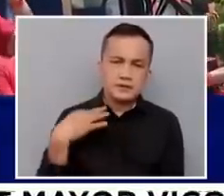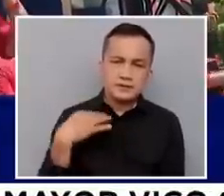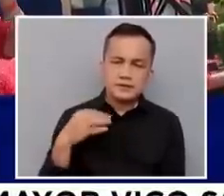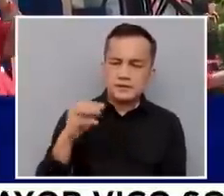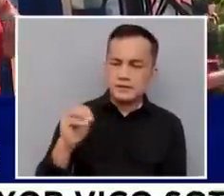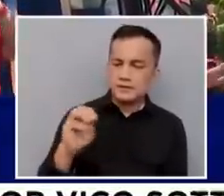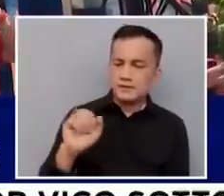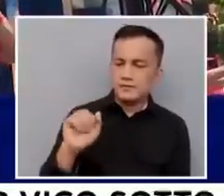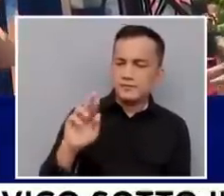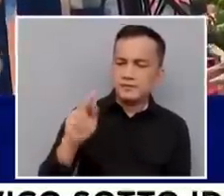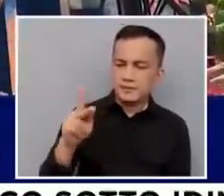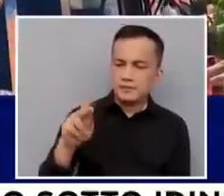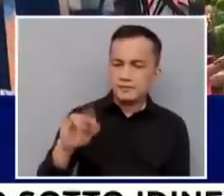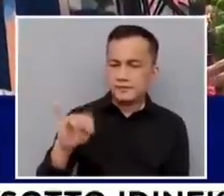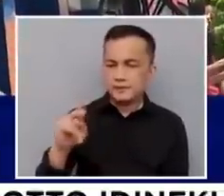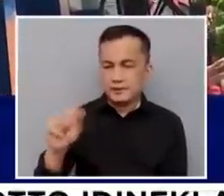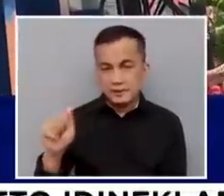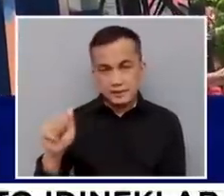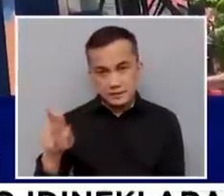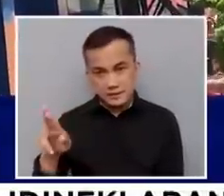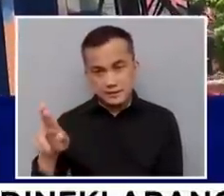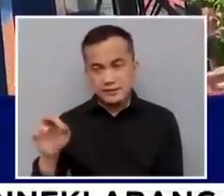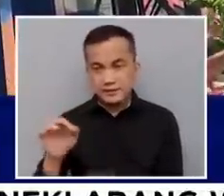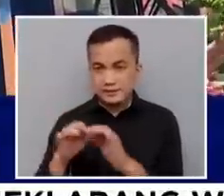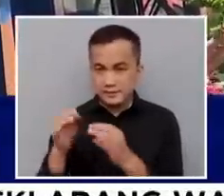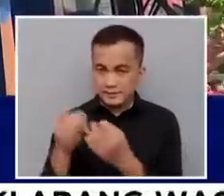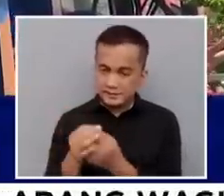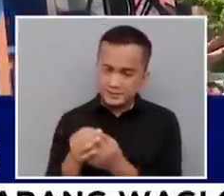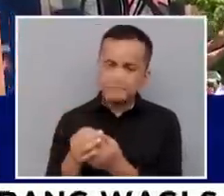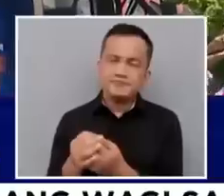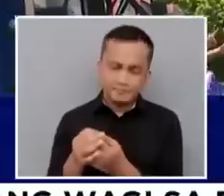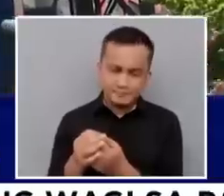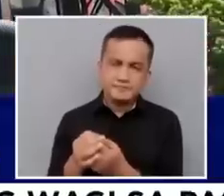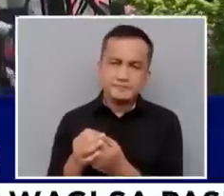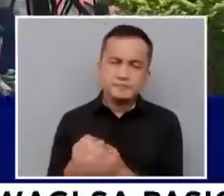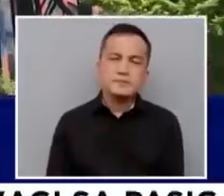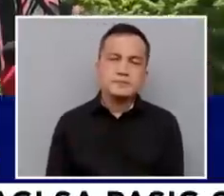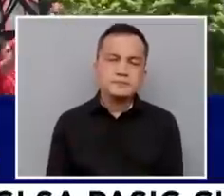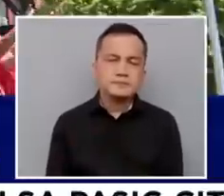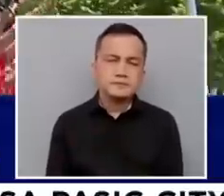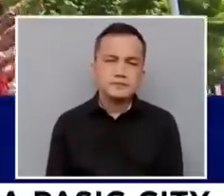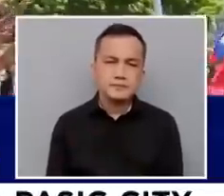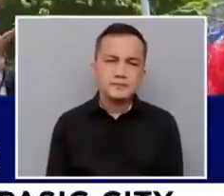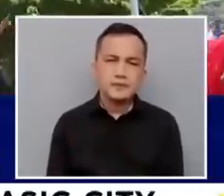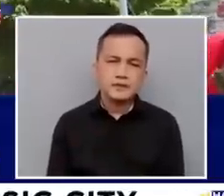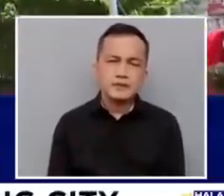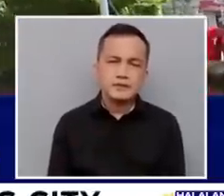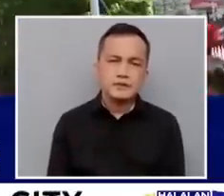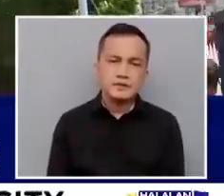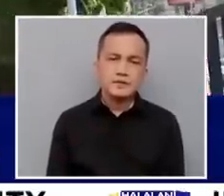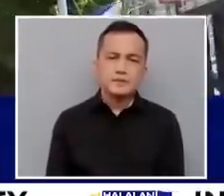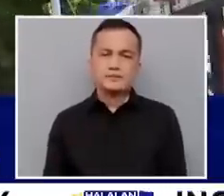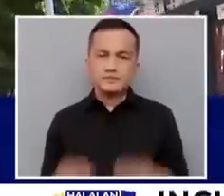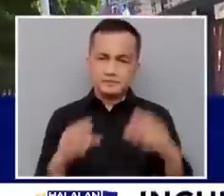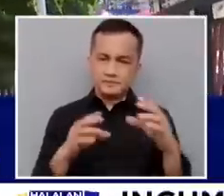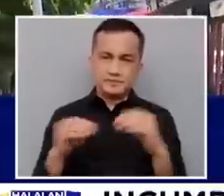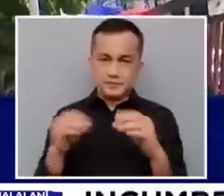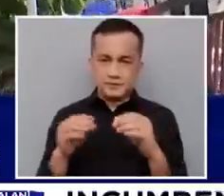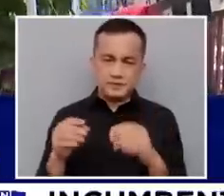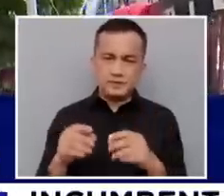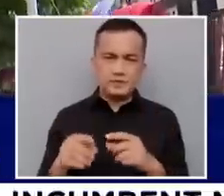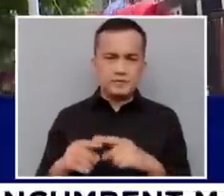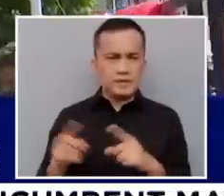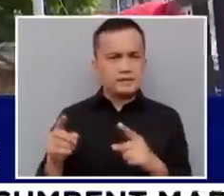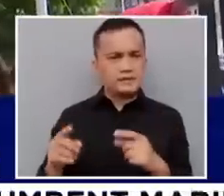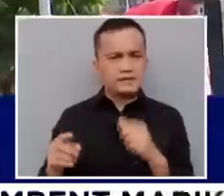ilang members of his family at yung members ng kanyang immediate staff. So nagkaroon ng ano ng pag-uusap, although hindi